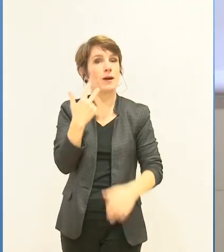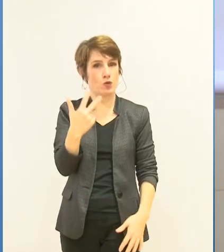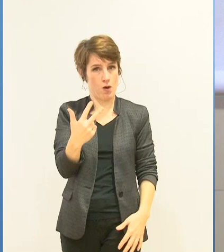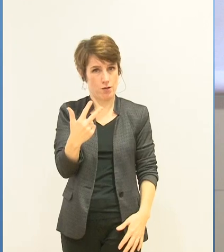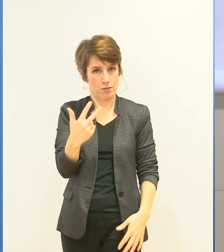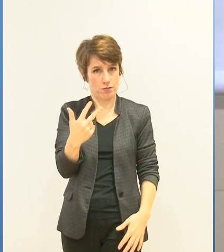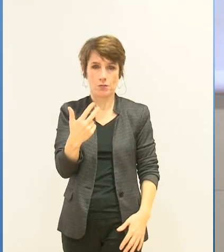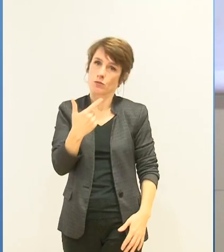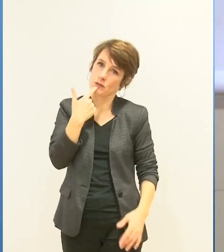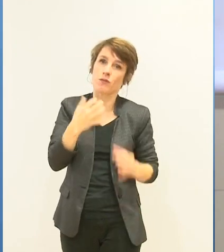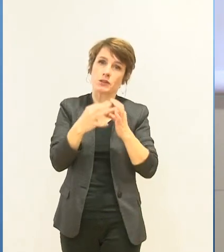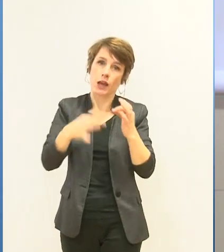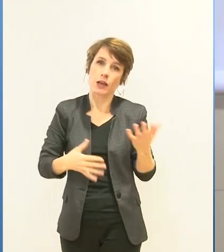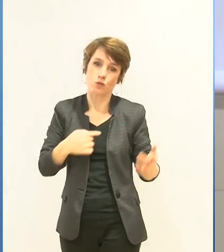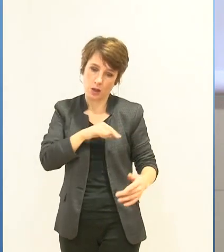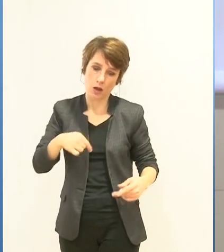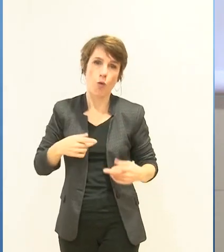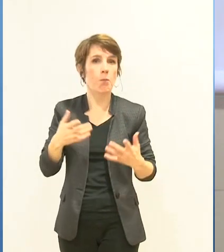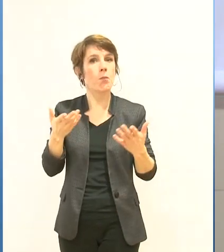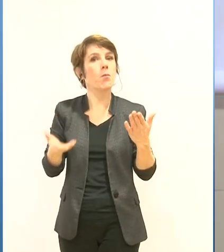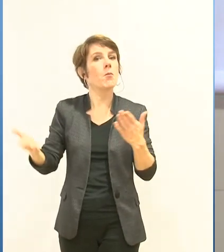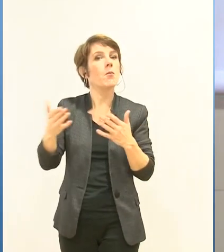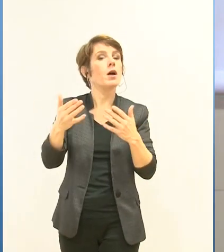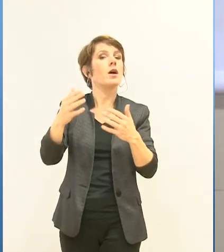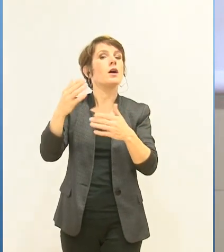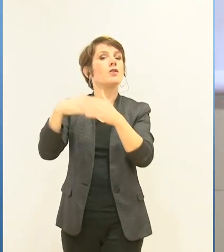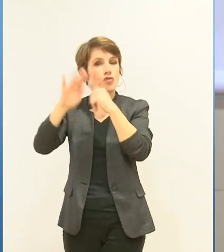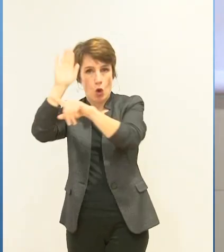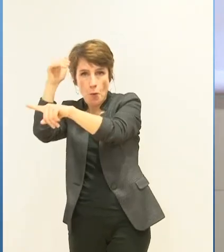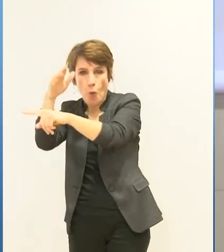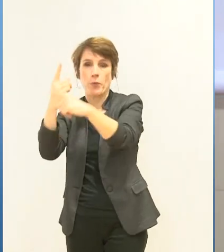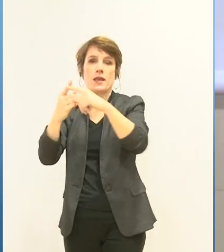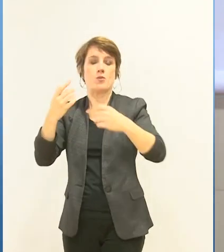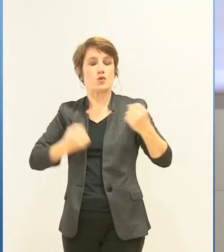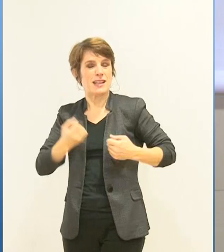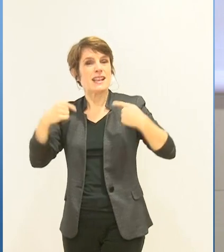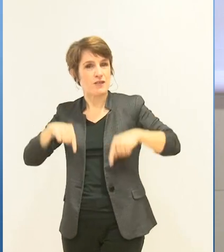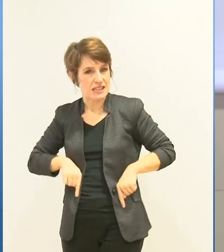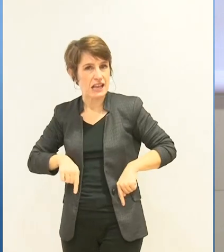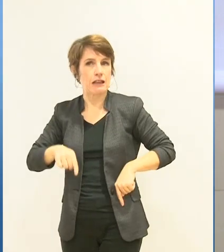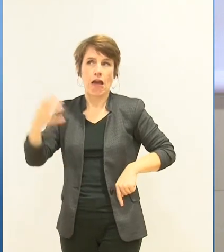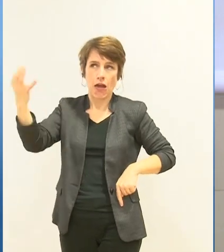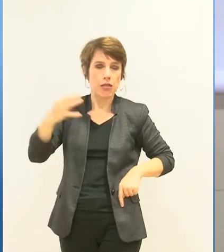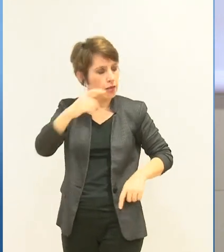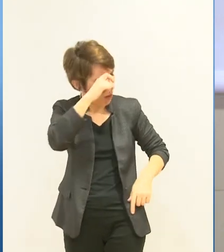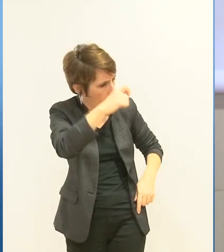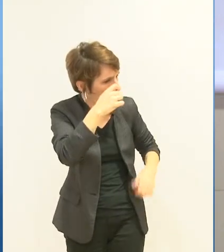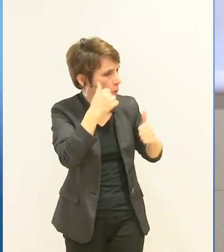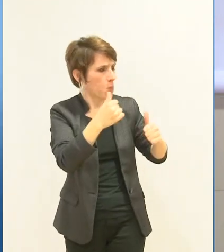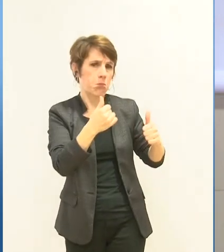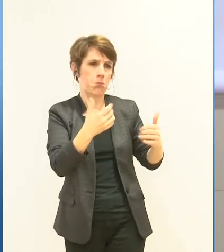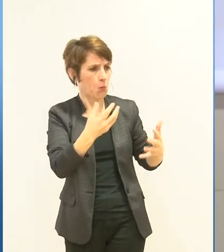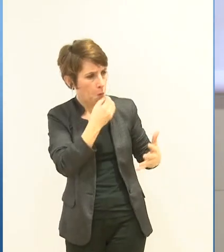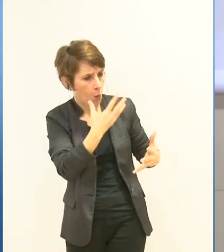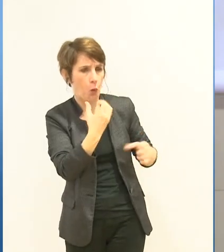reprises salué par nos interlocuteurs du sdiss et des services de l'état je peux ainsi le réaffirmer